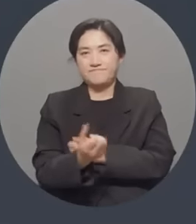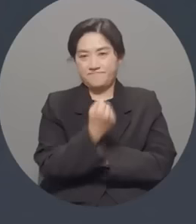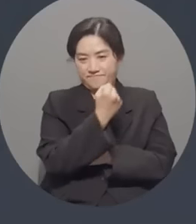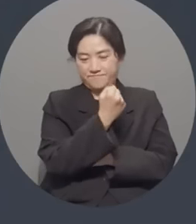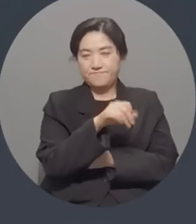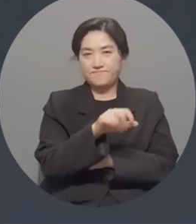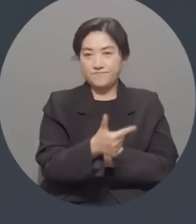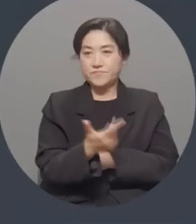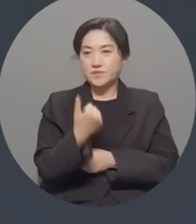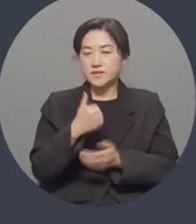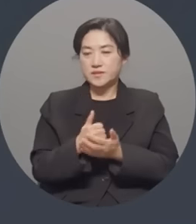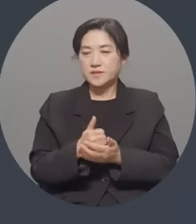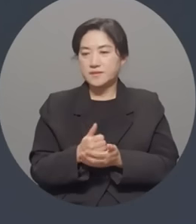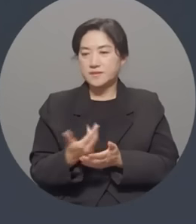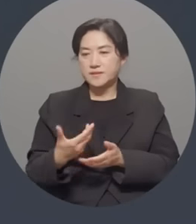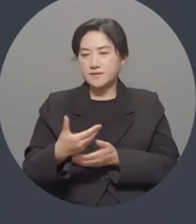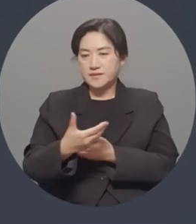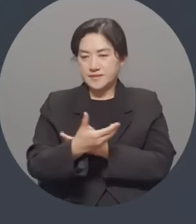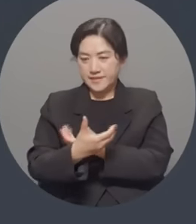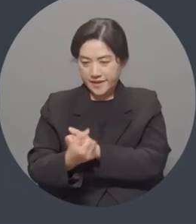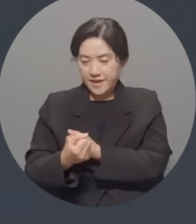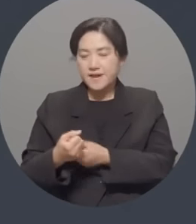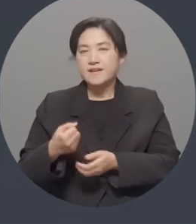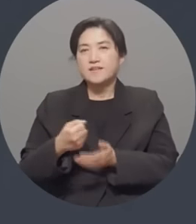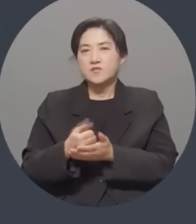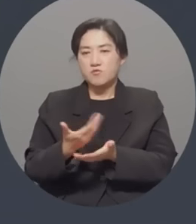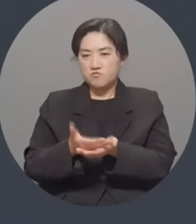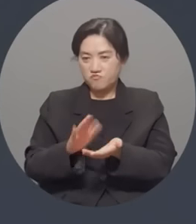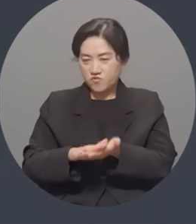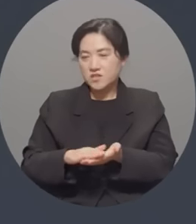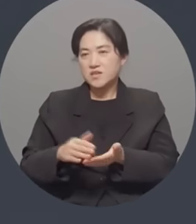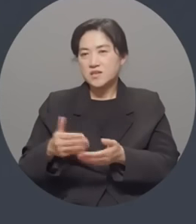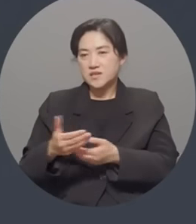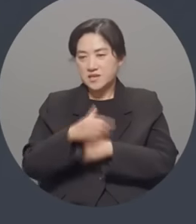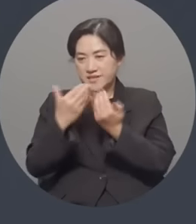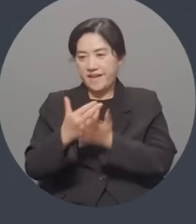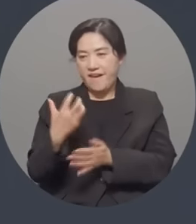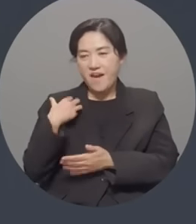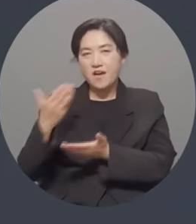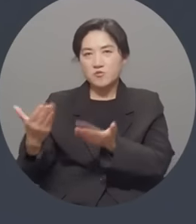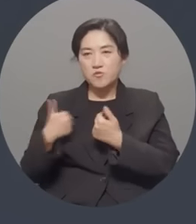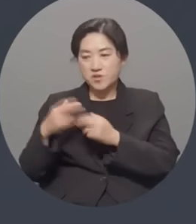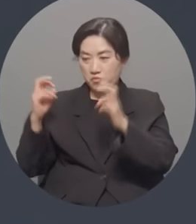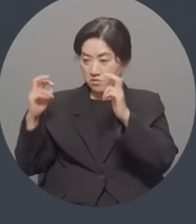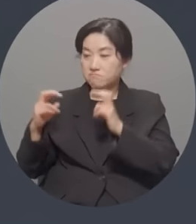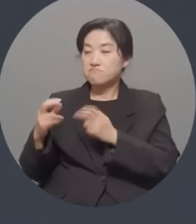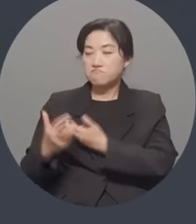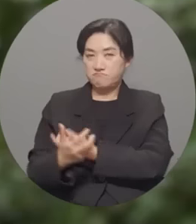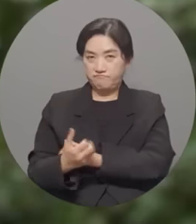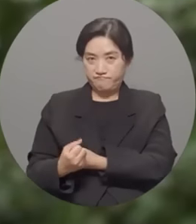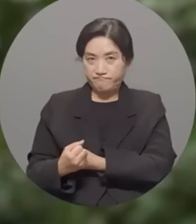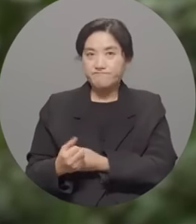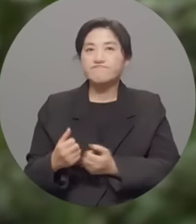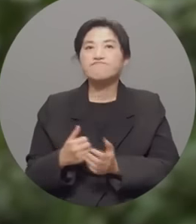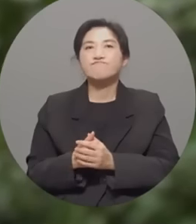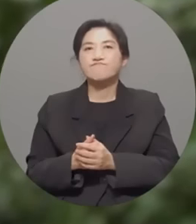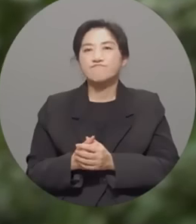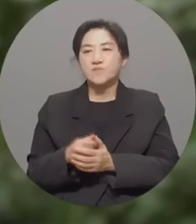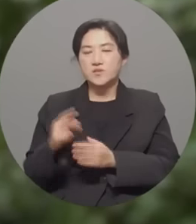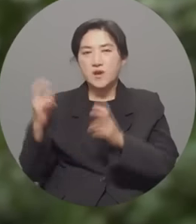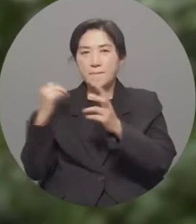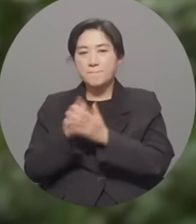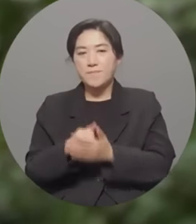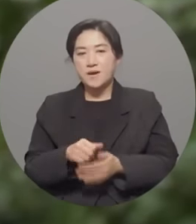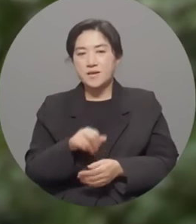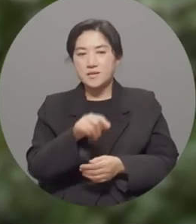윤 씨는 당시 세입자 계약과 유지 보수를 해주겠다던 한 임대관리 업체와 계약을 맺었습니다. 해당 업체는